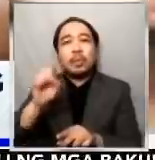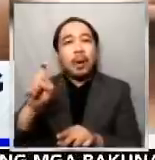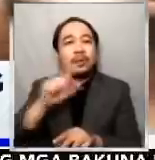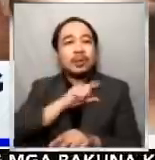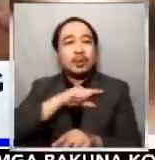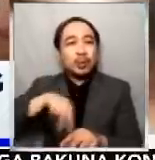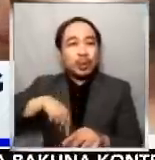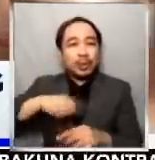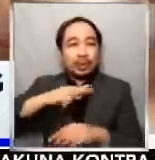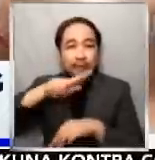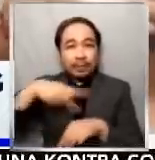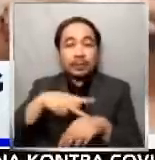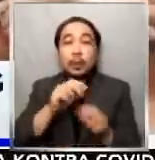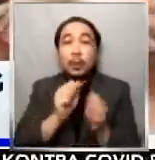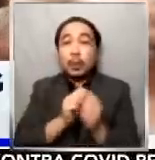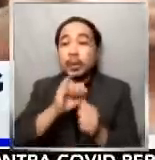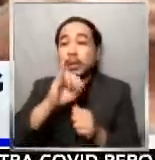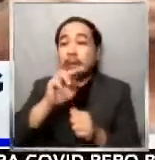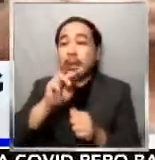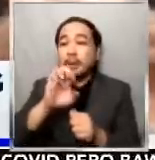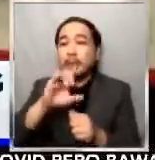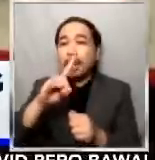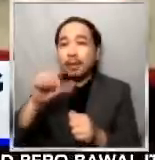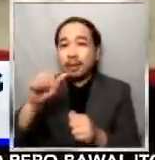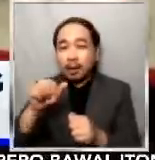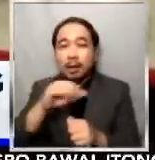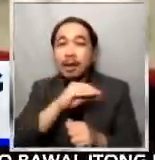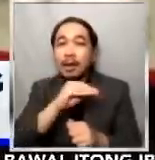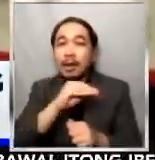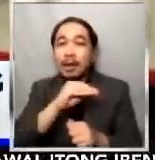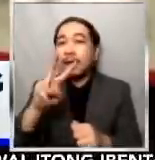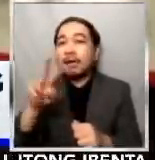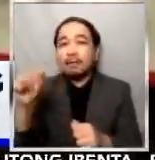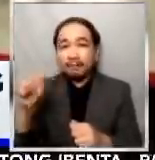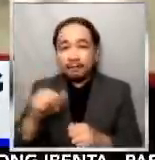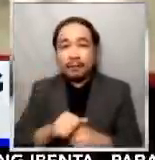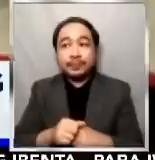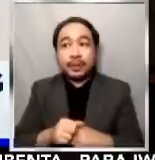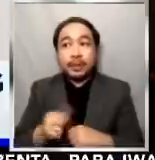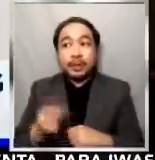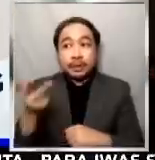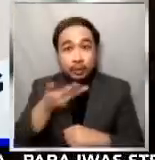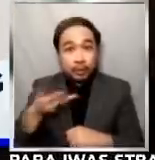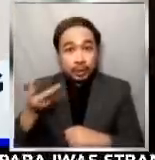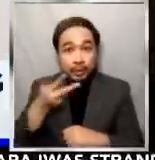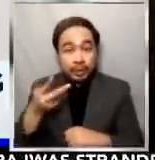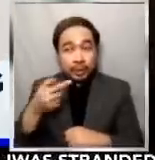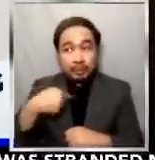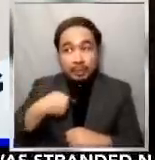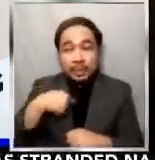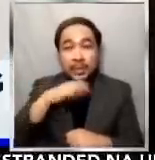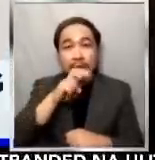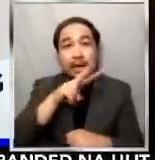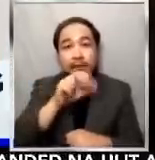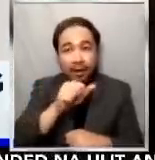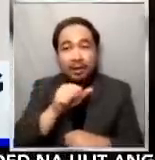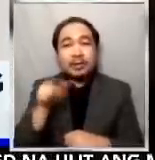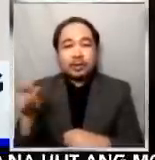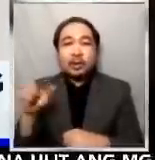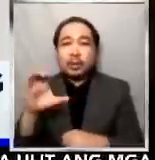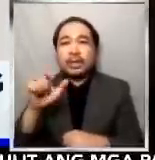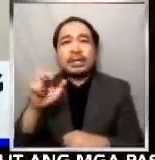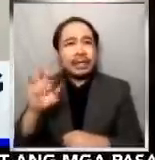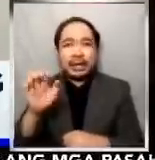Imelda Papin at Eva Eugenio. Sa aming tatlo, sa Eva ako, siya ang pinakamalakas ang loob,